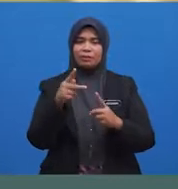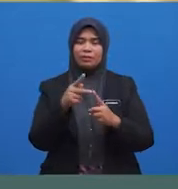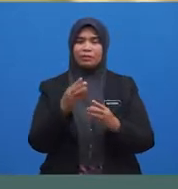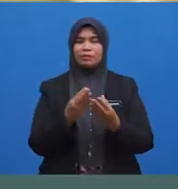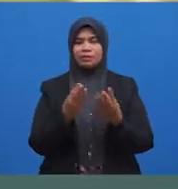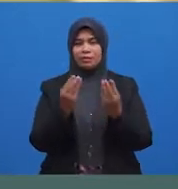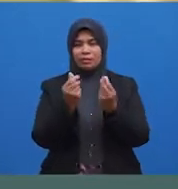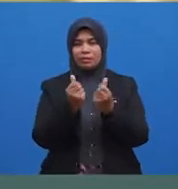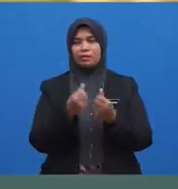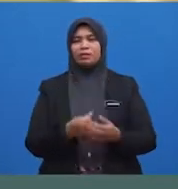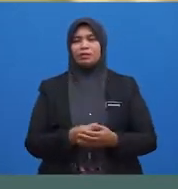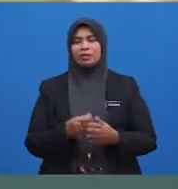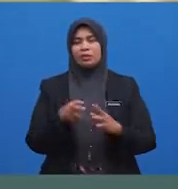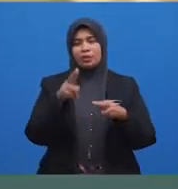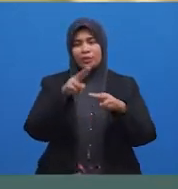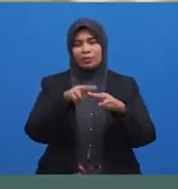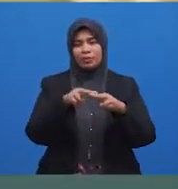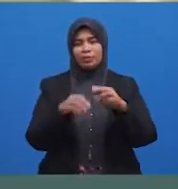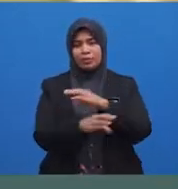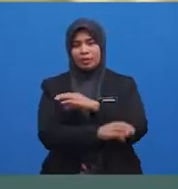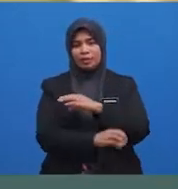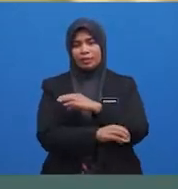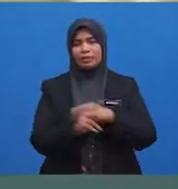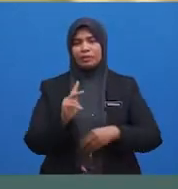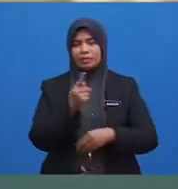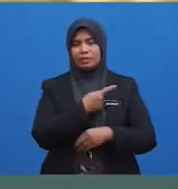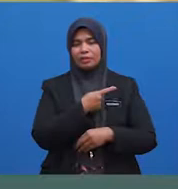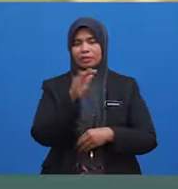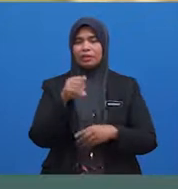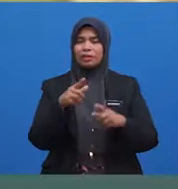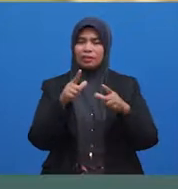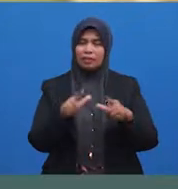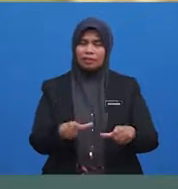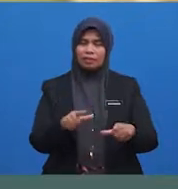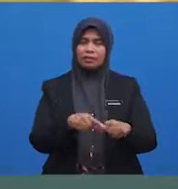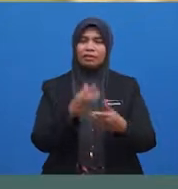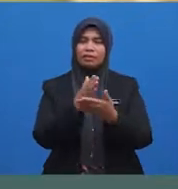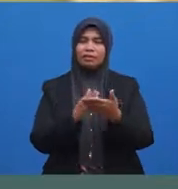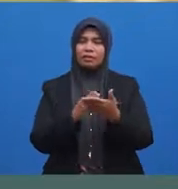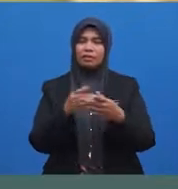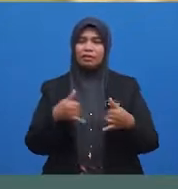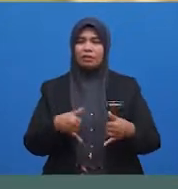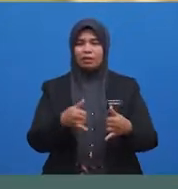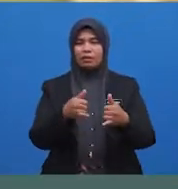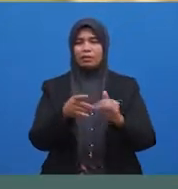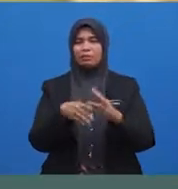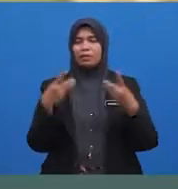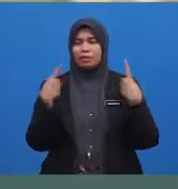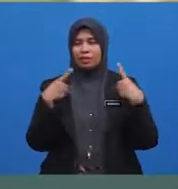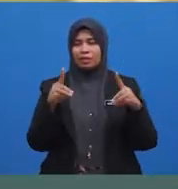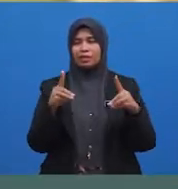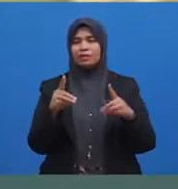pula, kedudukan negara kita yang amat strategik iaitu terletak di tengah-tengah laluan perdagangan dari India ke negara